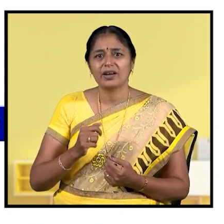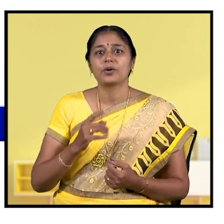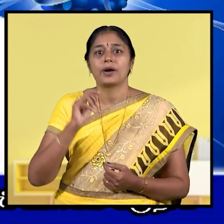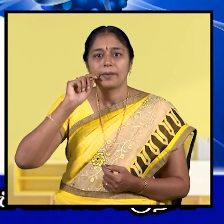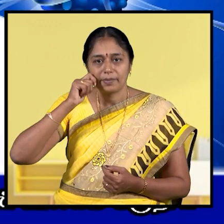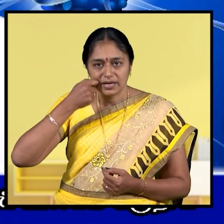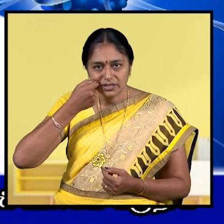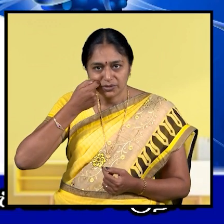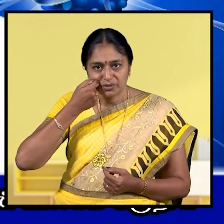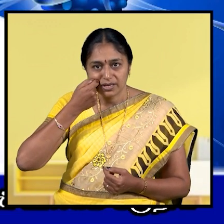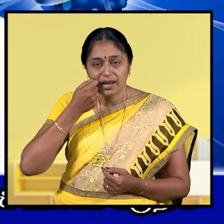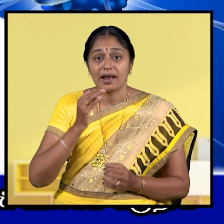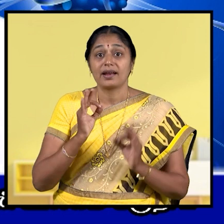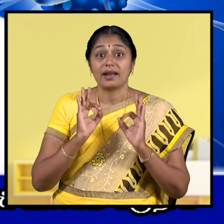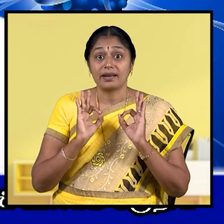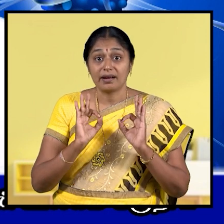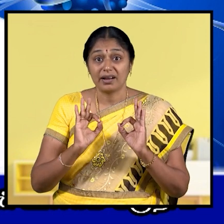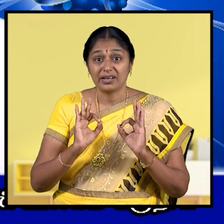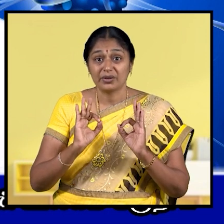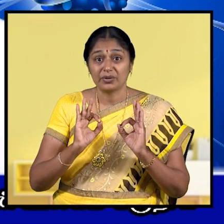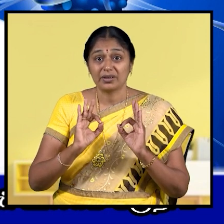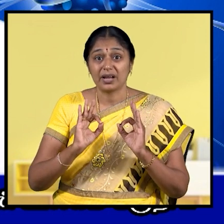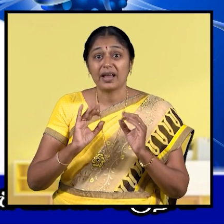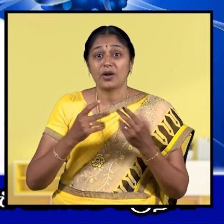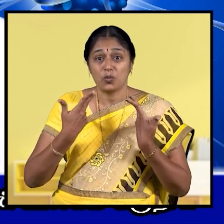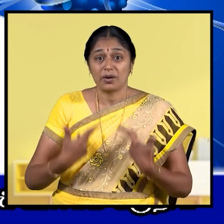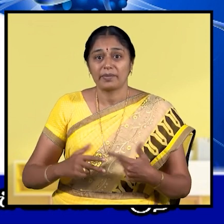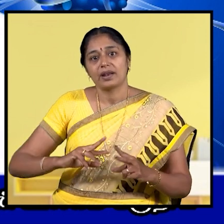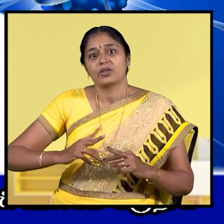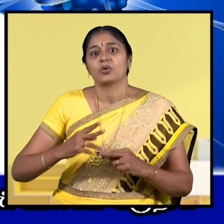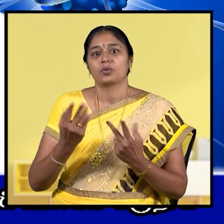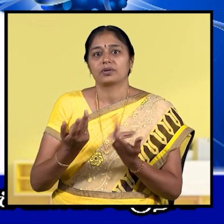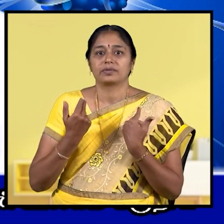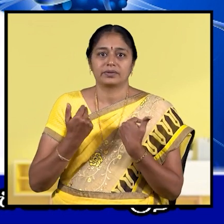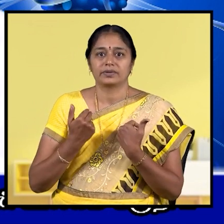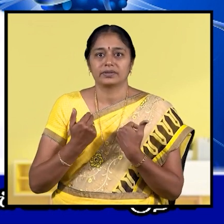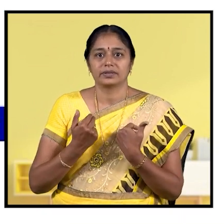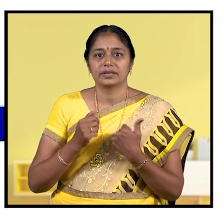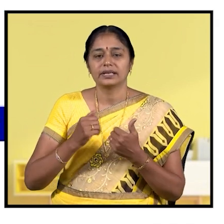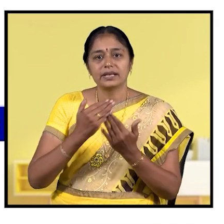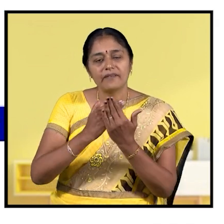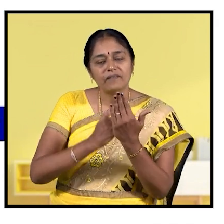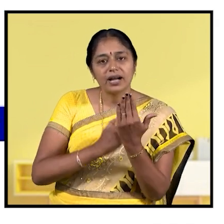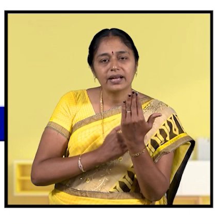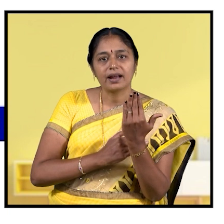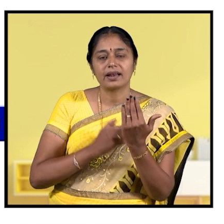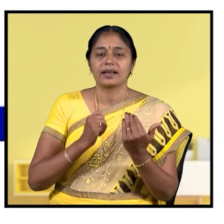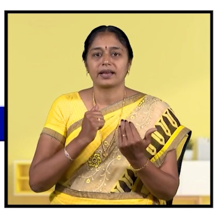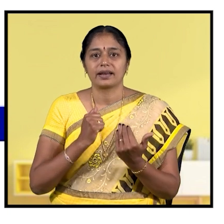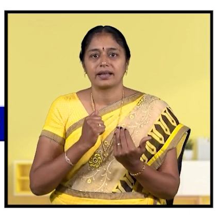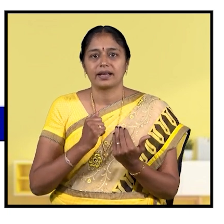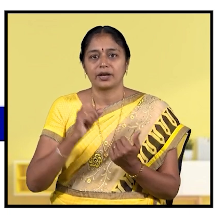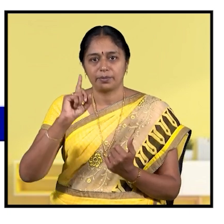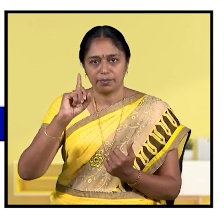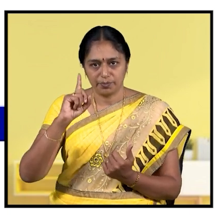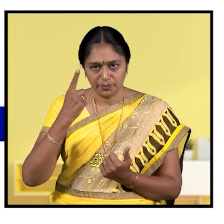மனிதனுடைய இயல்பான நலமான ஒரு தன்மையை குறிக்கிறதுக்கு பேர் தான் நோய் அப்படின்னு பேர். சரி, அந்த நோய்களை எப்படி இப்படிலாம் வகைப்படுத்தலாம், அந்த நோய்களை எப்படி வகைப்படுத்தலாம் அப்படின்னு பார்த்தாக்க,